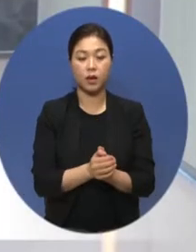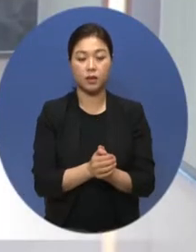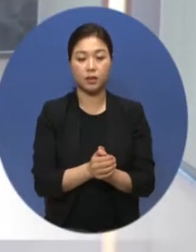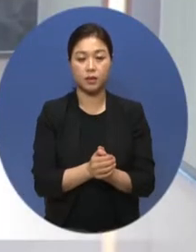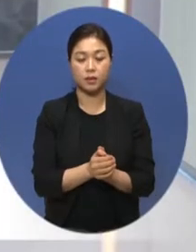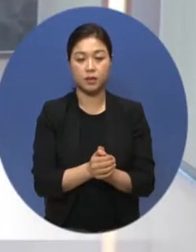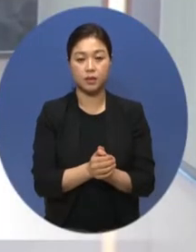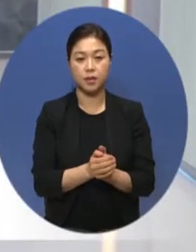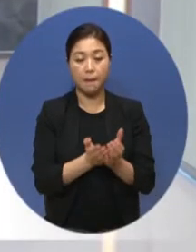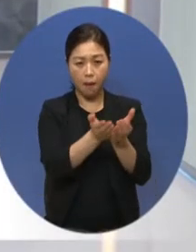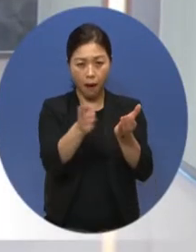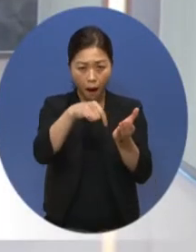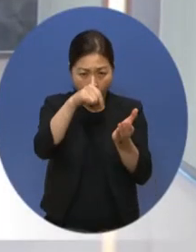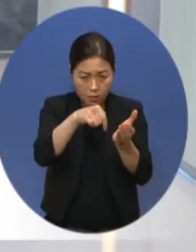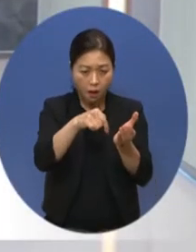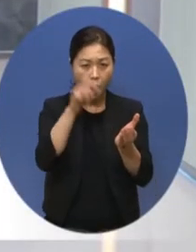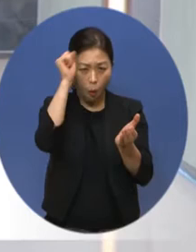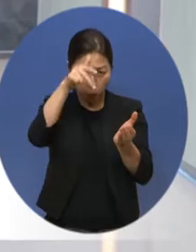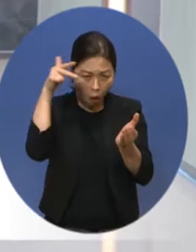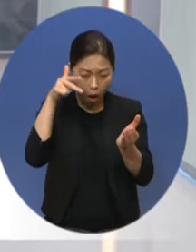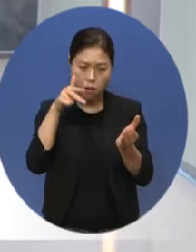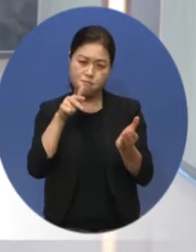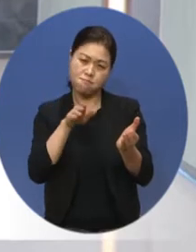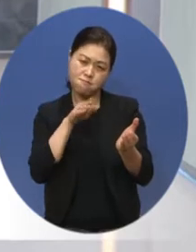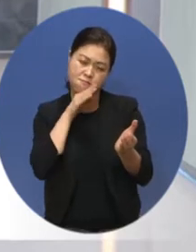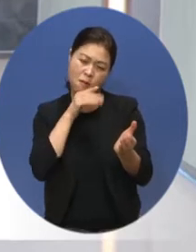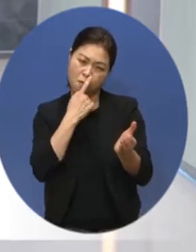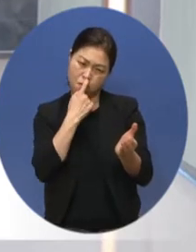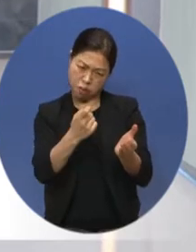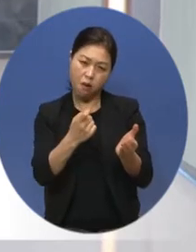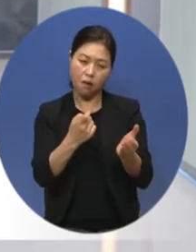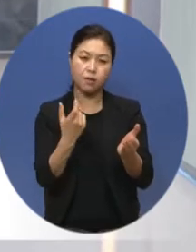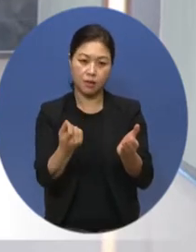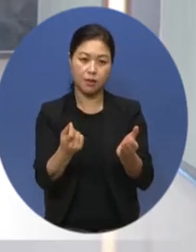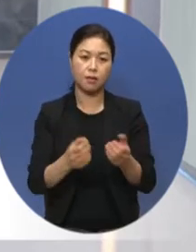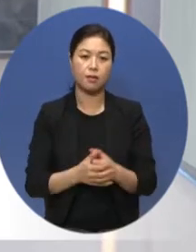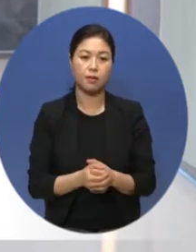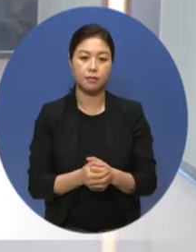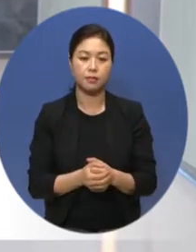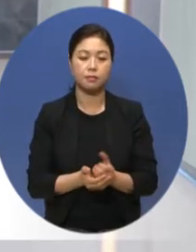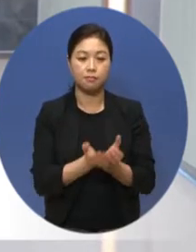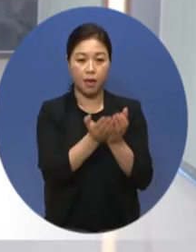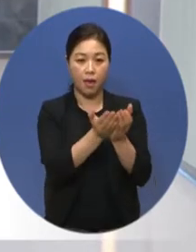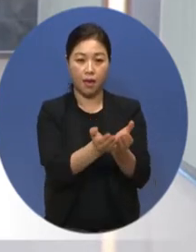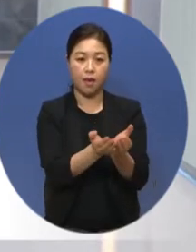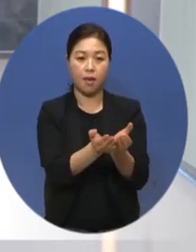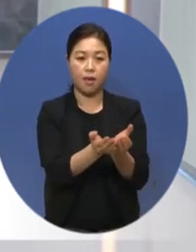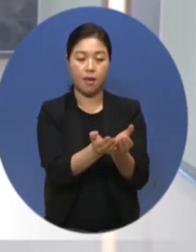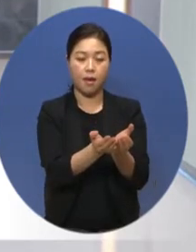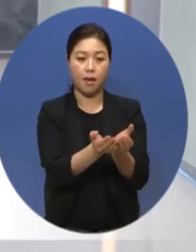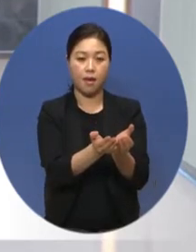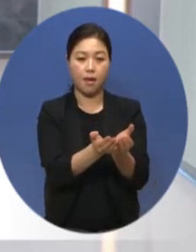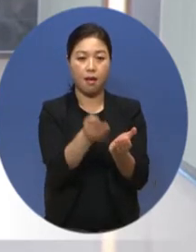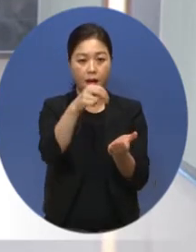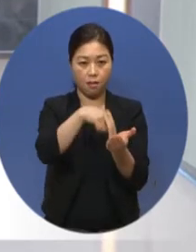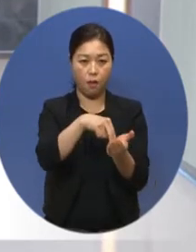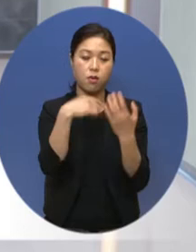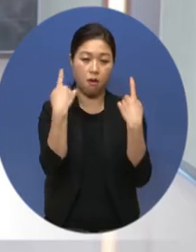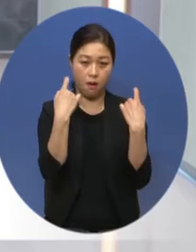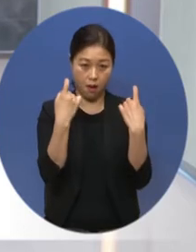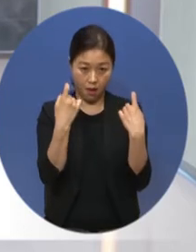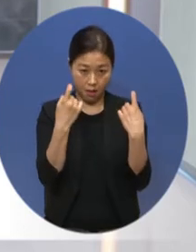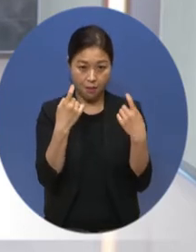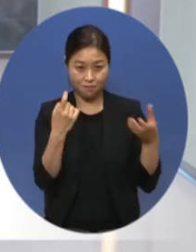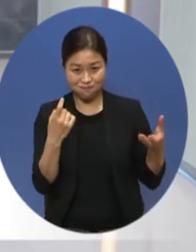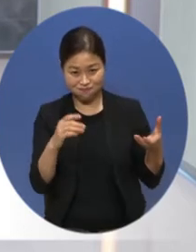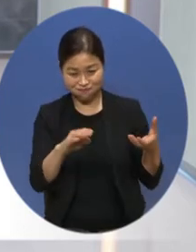시설이 특급 호텔 수준으로 맞춰져 있습니다. 그래서 이제는 바다 여행을